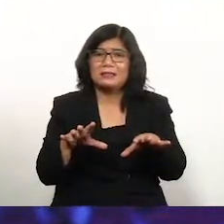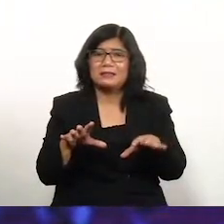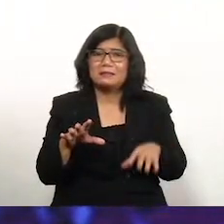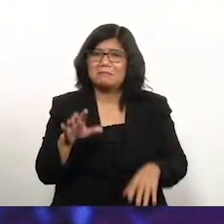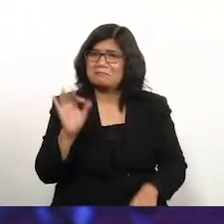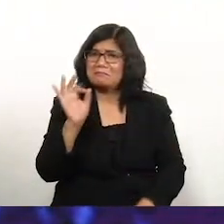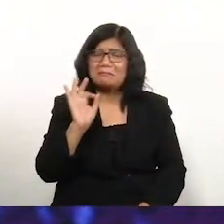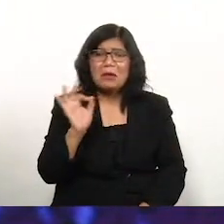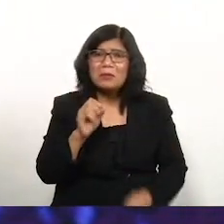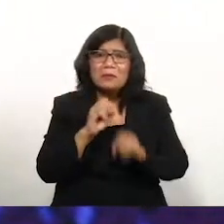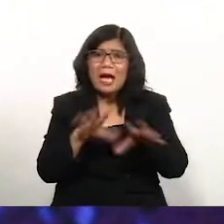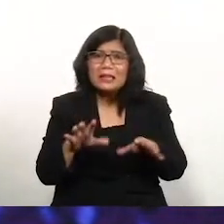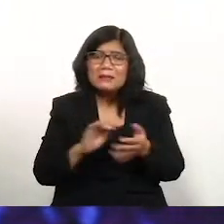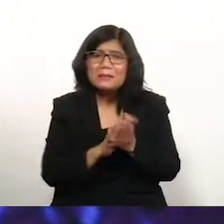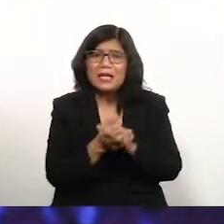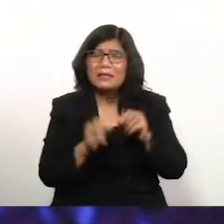belum diberkati